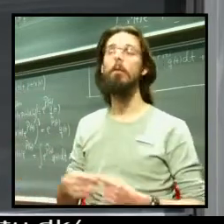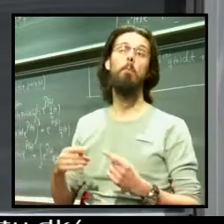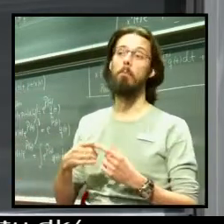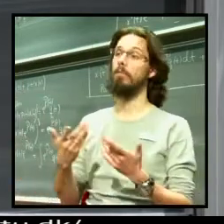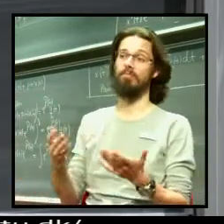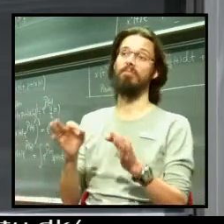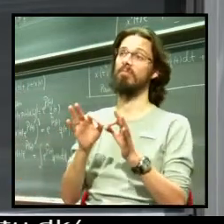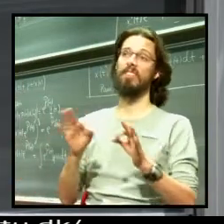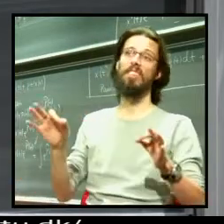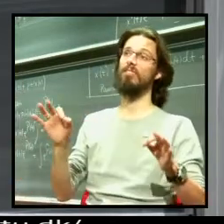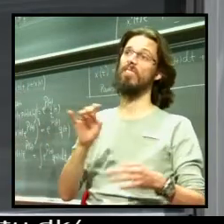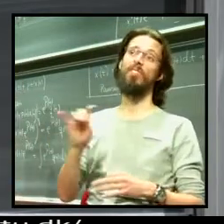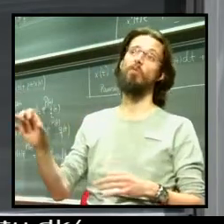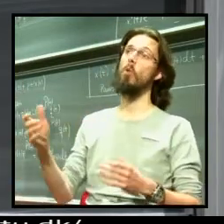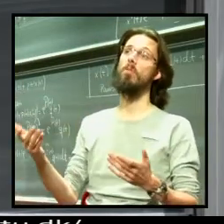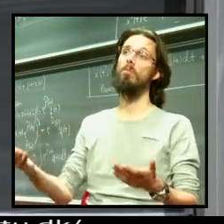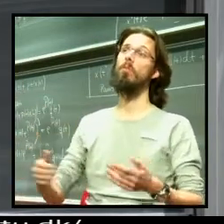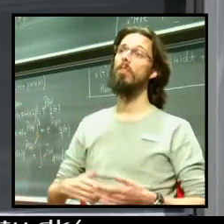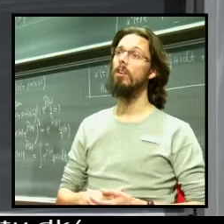altså en fin formel.